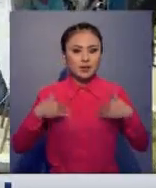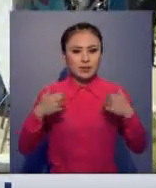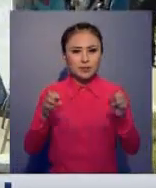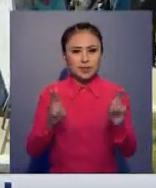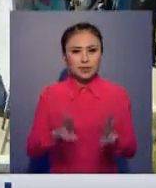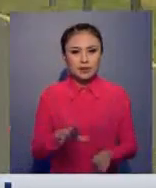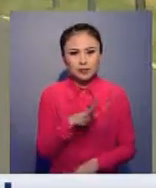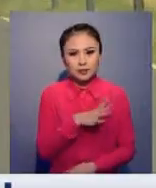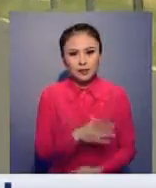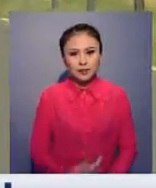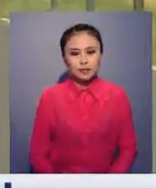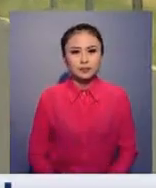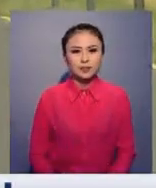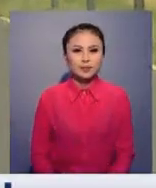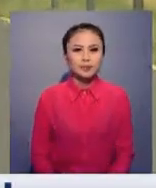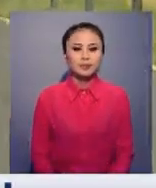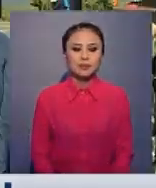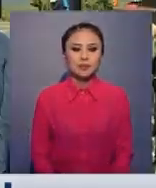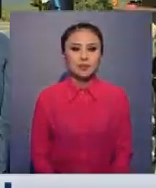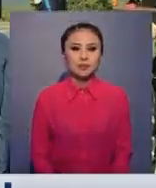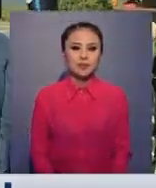дейді.